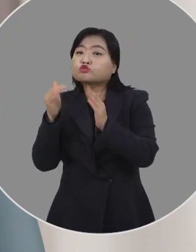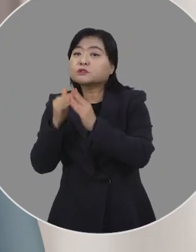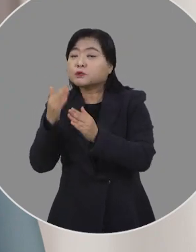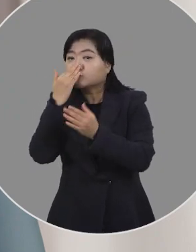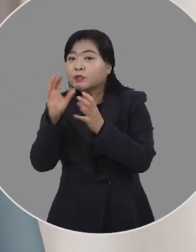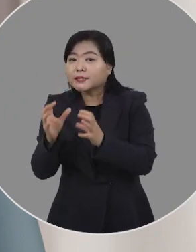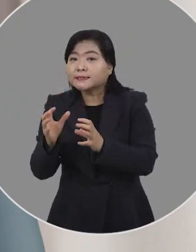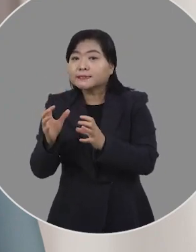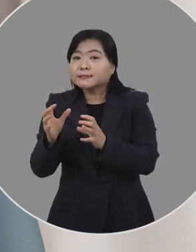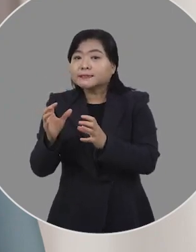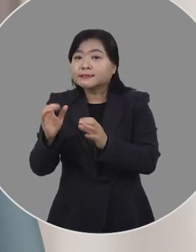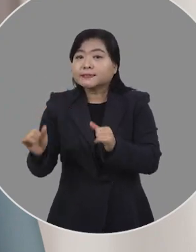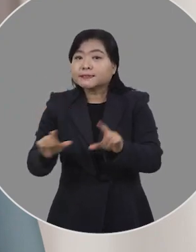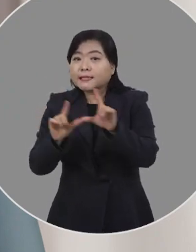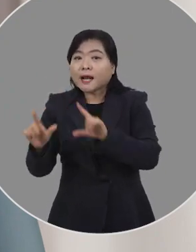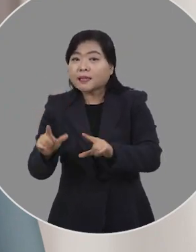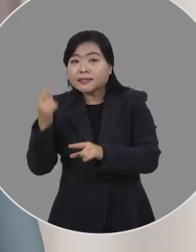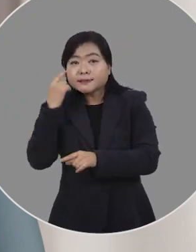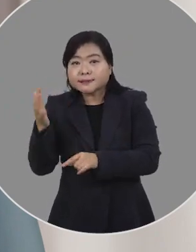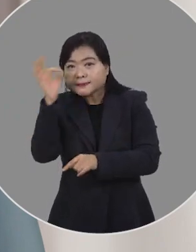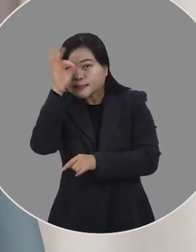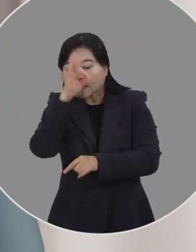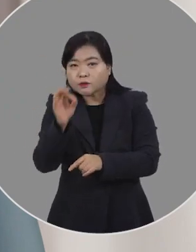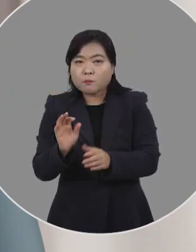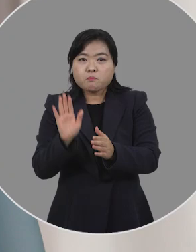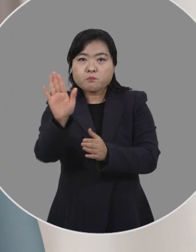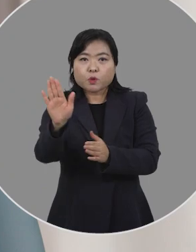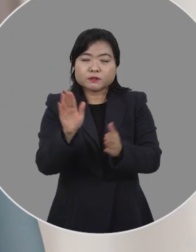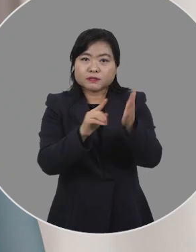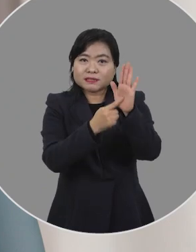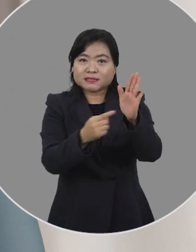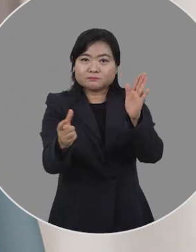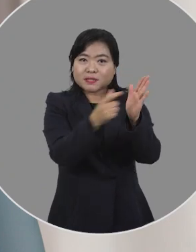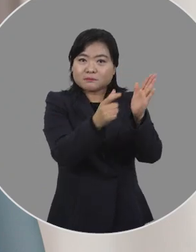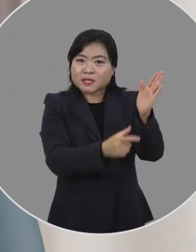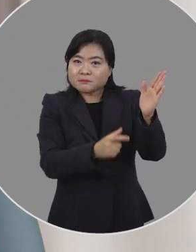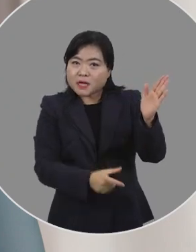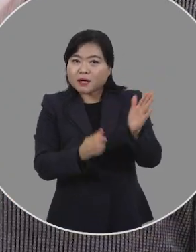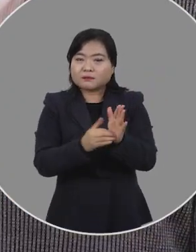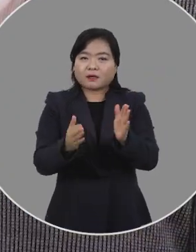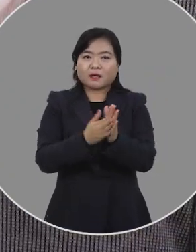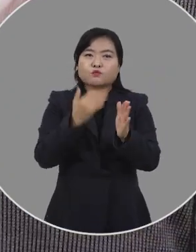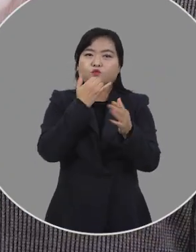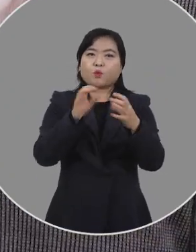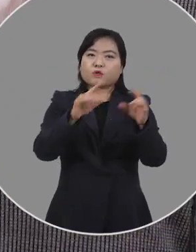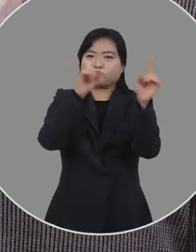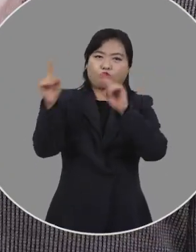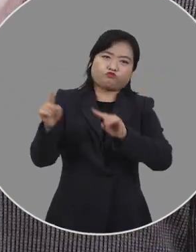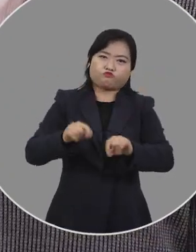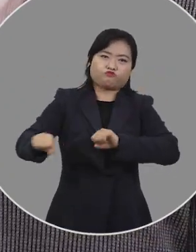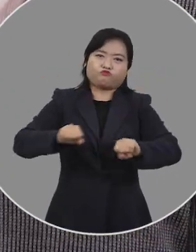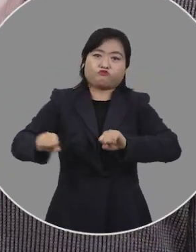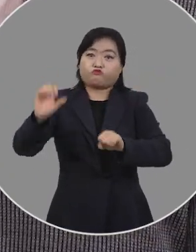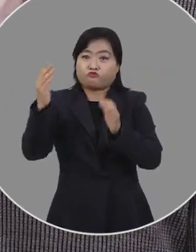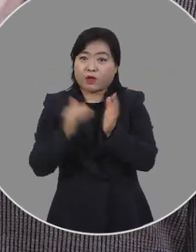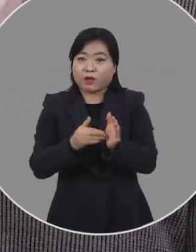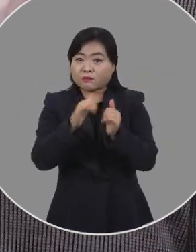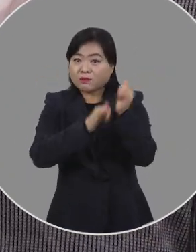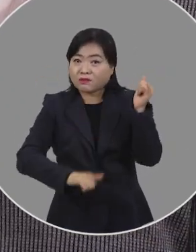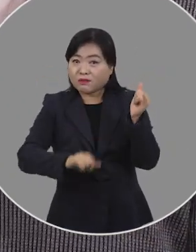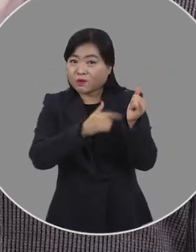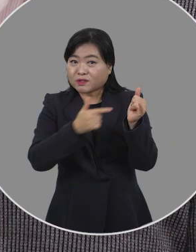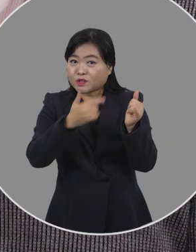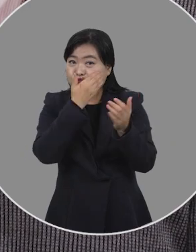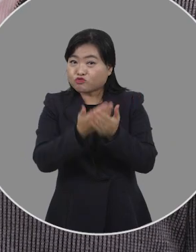유대인이 살았는지를 찾아내서 표시한 것이 전 독일적으로 운동이 넘어갔는데 역사적으로 굉장히 중요한 부분 중에는 과거에